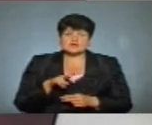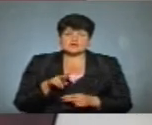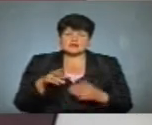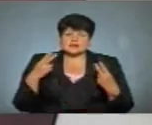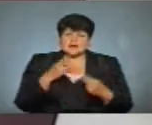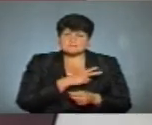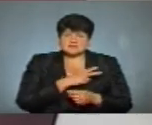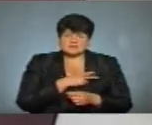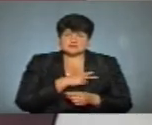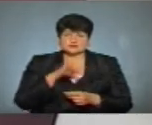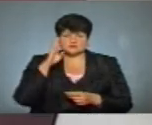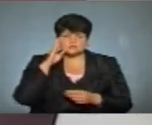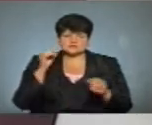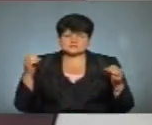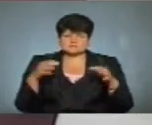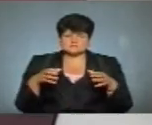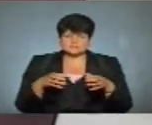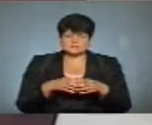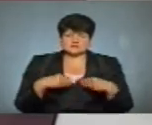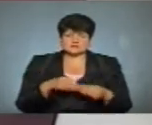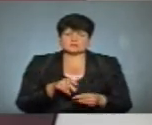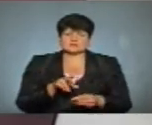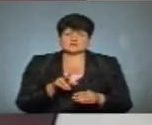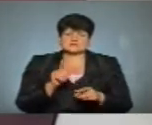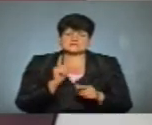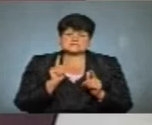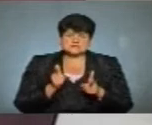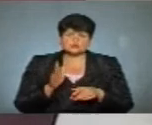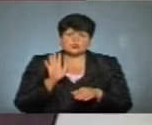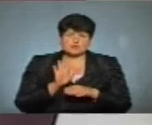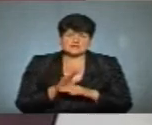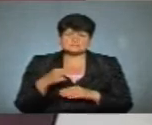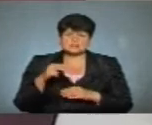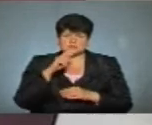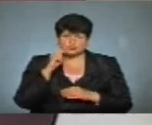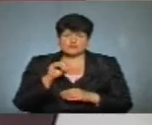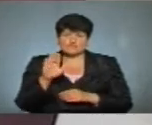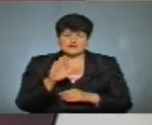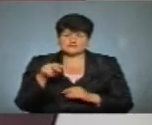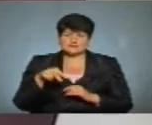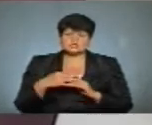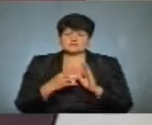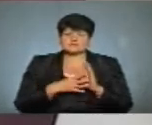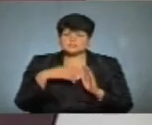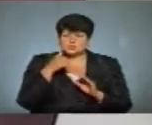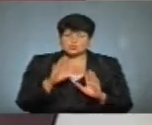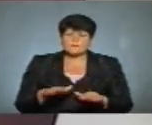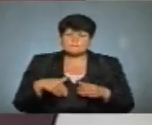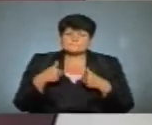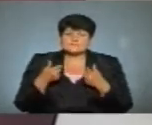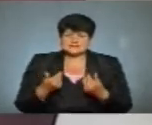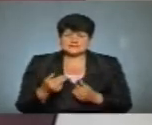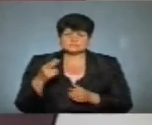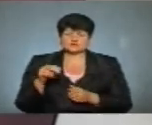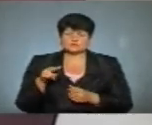збірної України з біатлону нагородили згідно з указом президента України ще у вересні 2019 року. Передали її